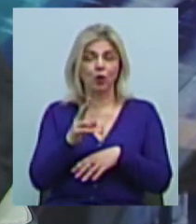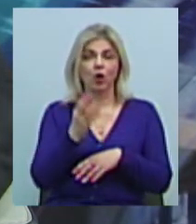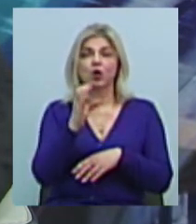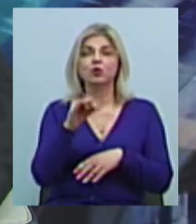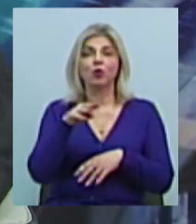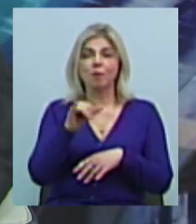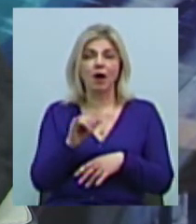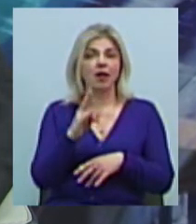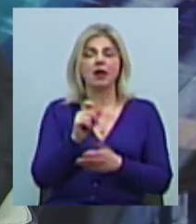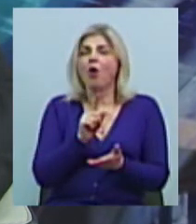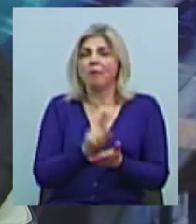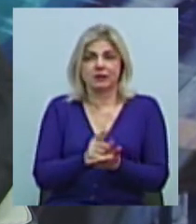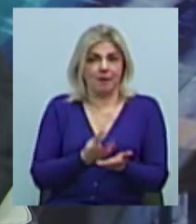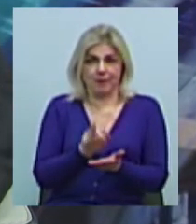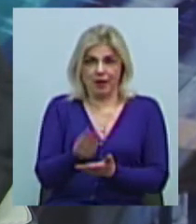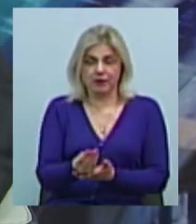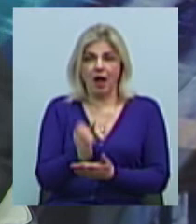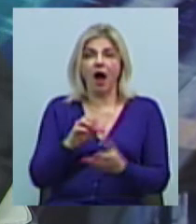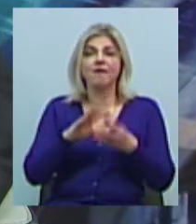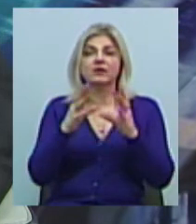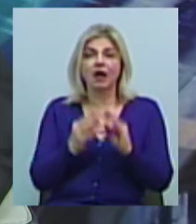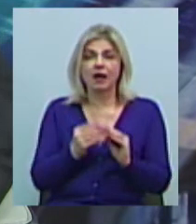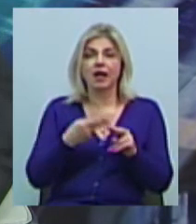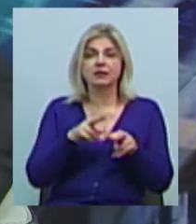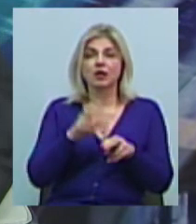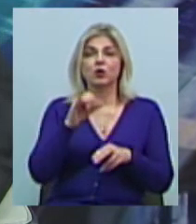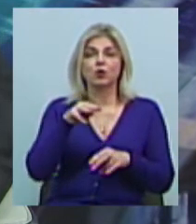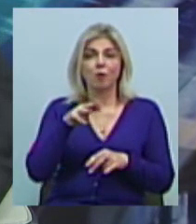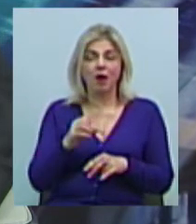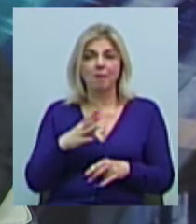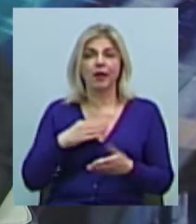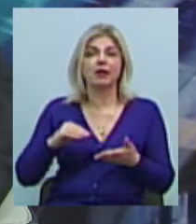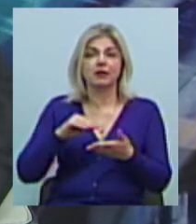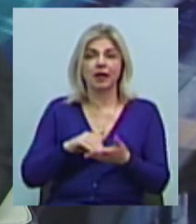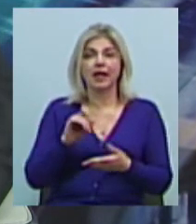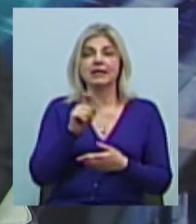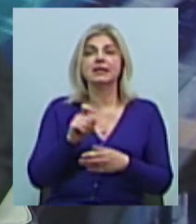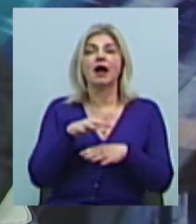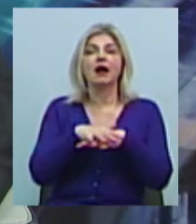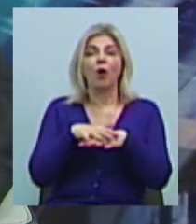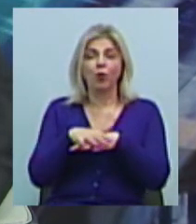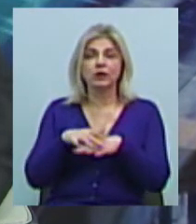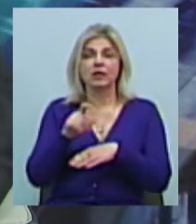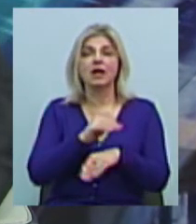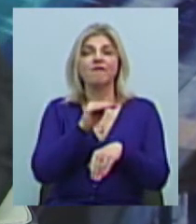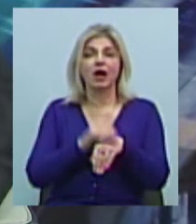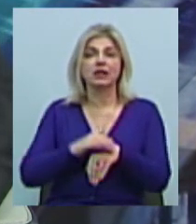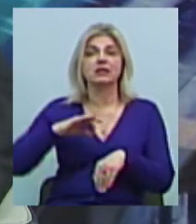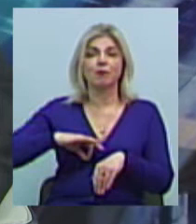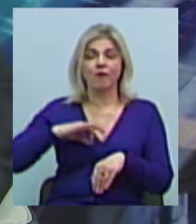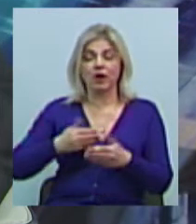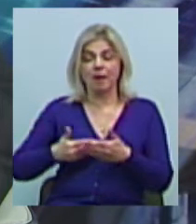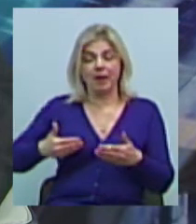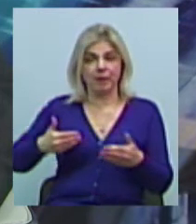підлягала обов'язковій сплаті. А взагалі ця сума була надана із розрахунку за фактичне споживання